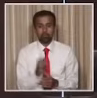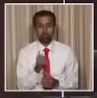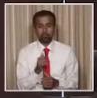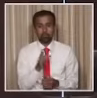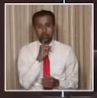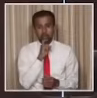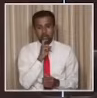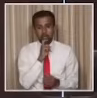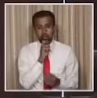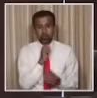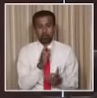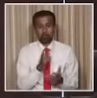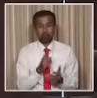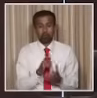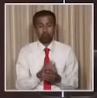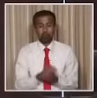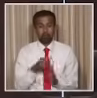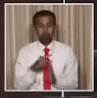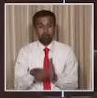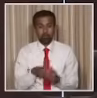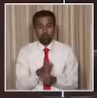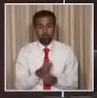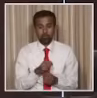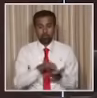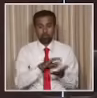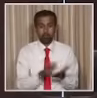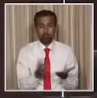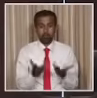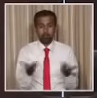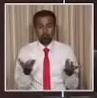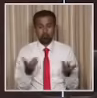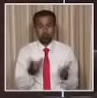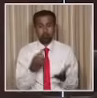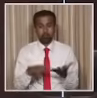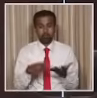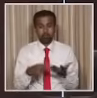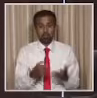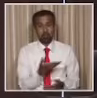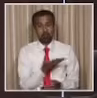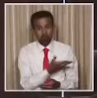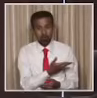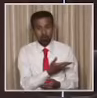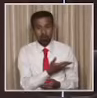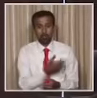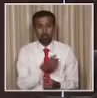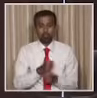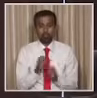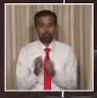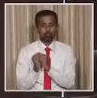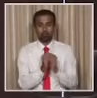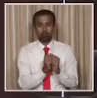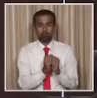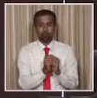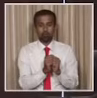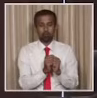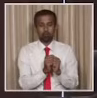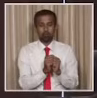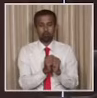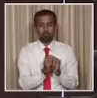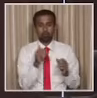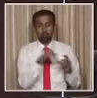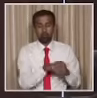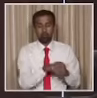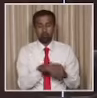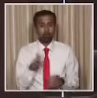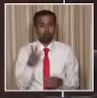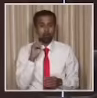nadu basde. Hari itu istri merate raja sev istri negara ini beri, karena karena karena awat jenis minisu raja sev itu bantu gunting. Tolong ekat ti bandung ini, nah,